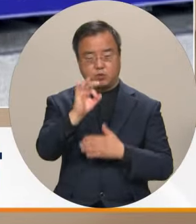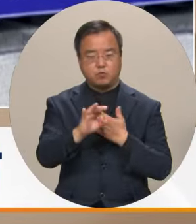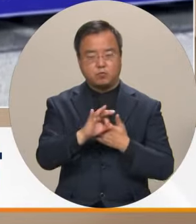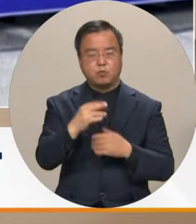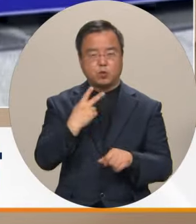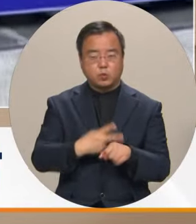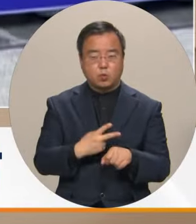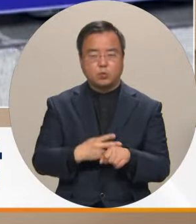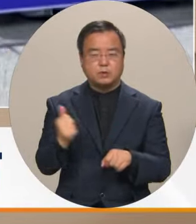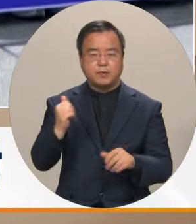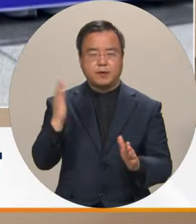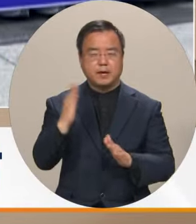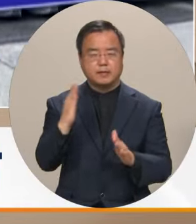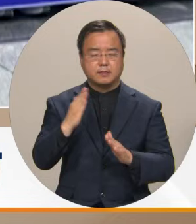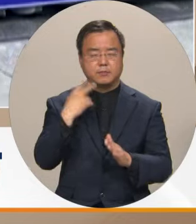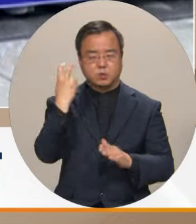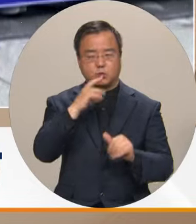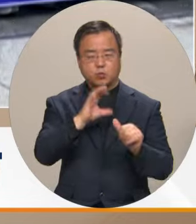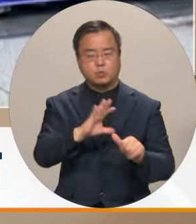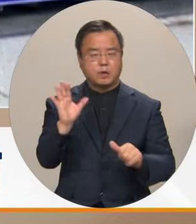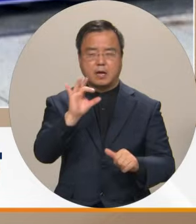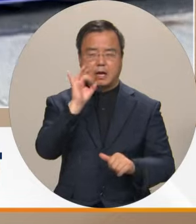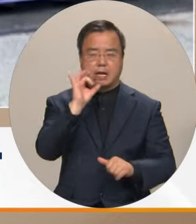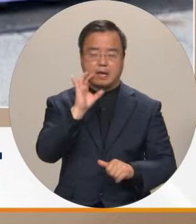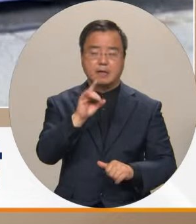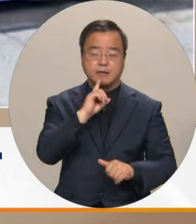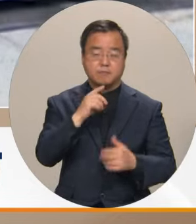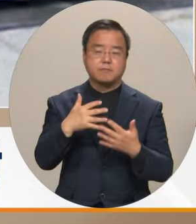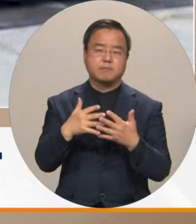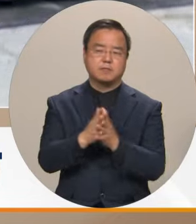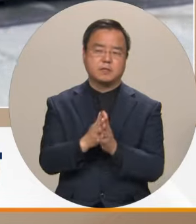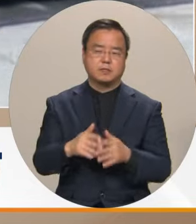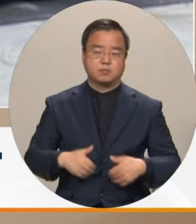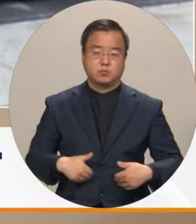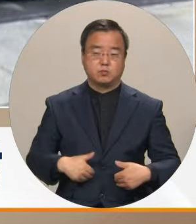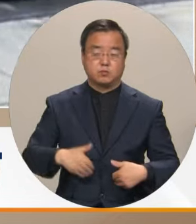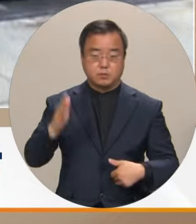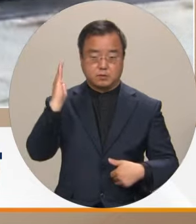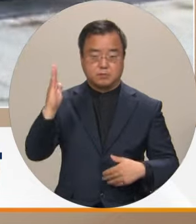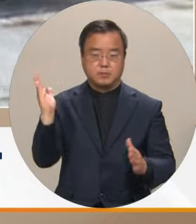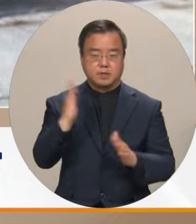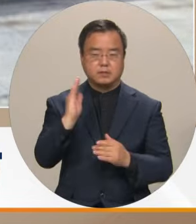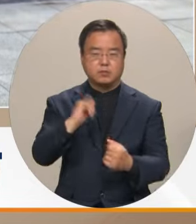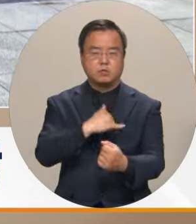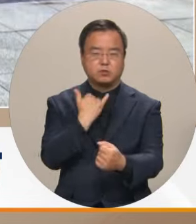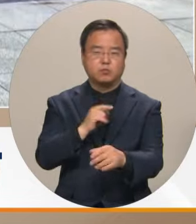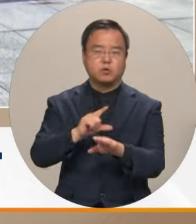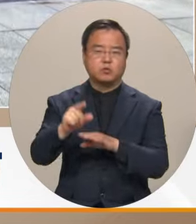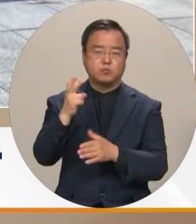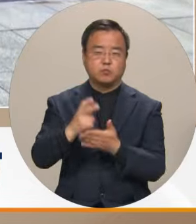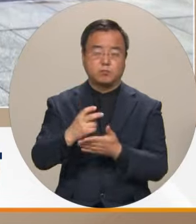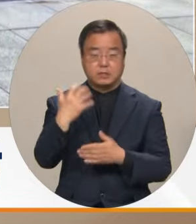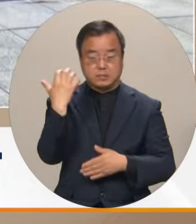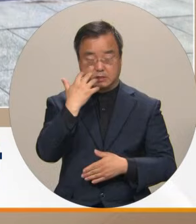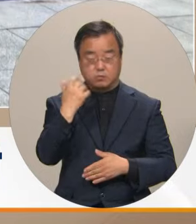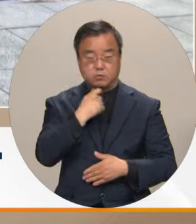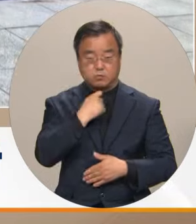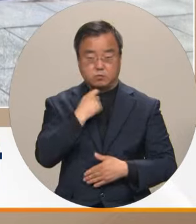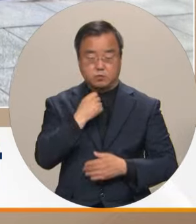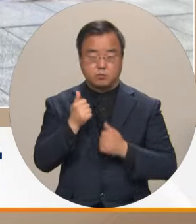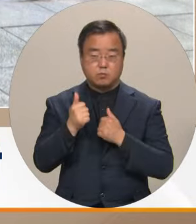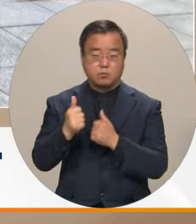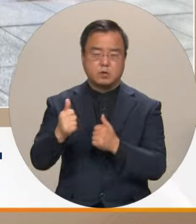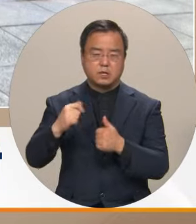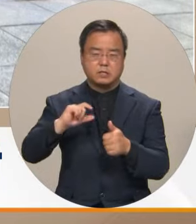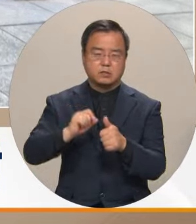수 없게 됐다면서이 폐지를 제안을 했습니다 또 학생인권 조례가이 성적 지향에 따라 처벌받지 않을 권리를